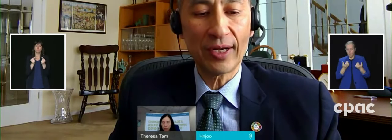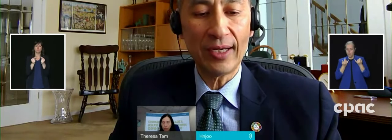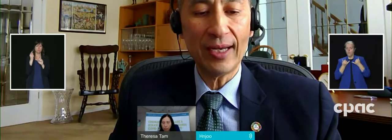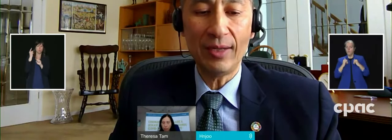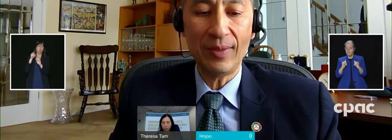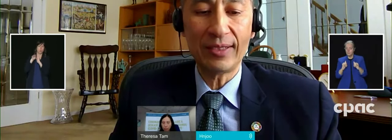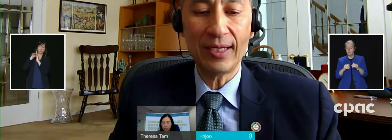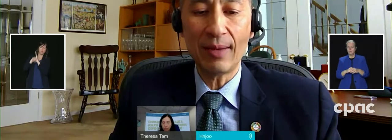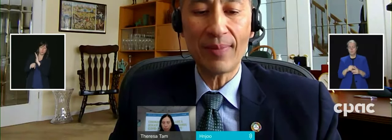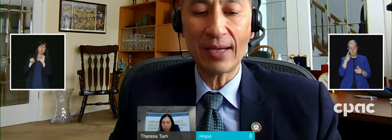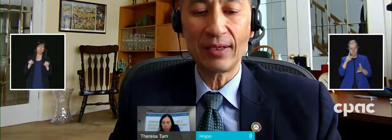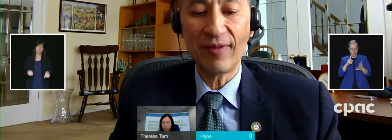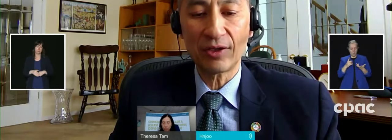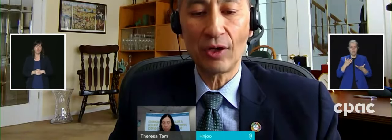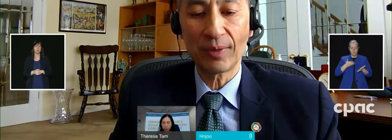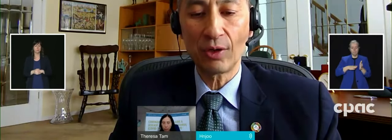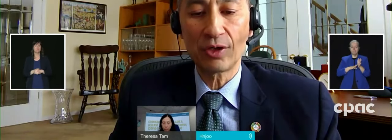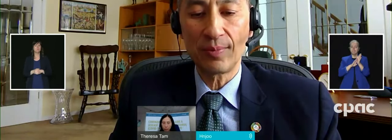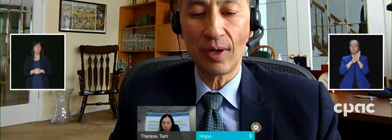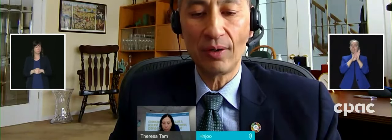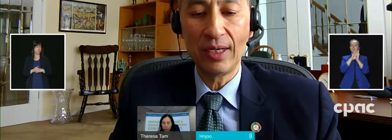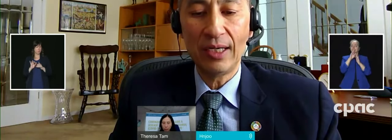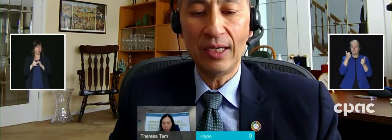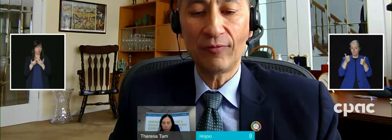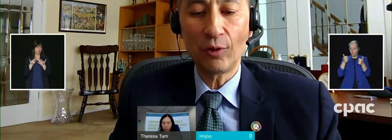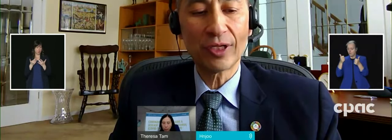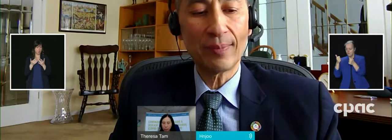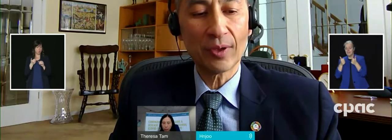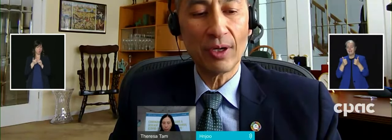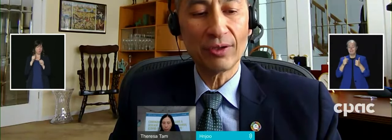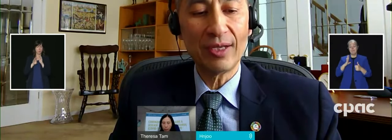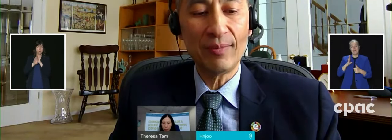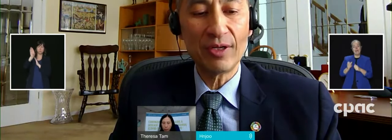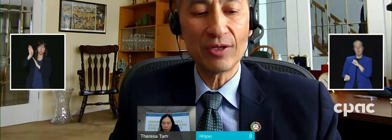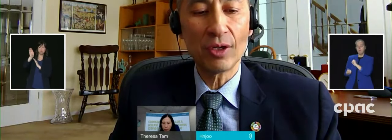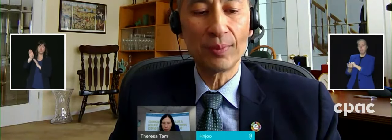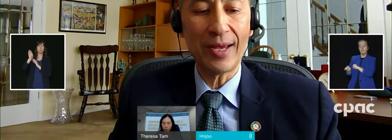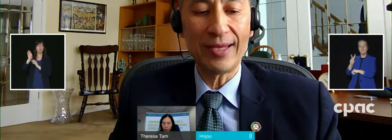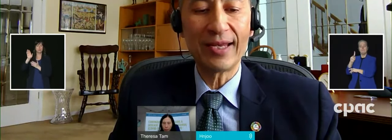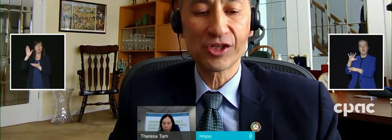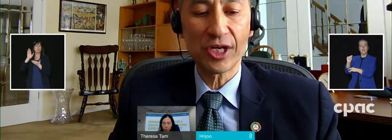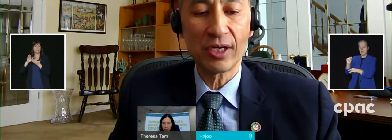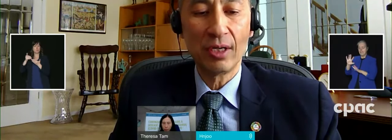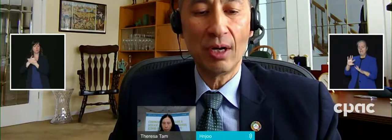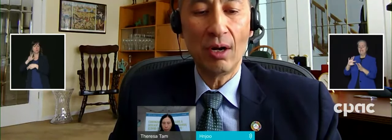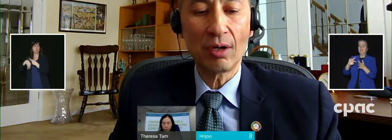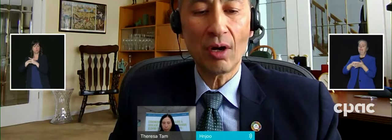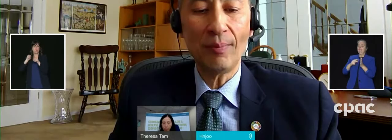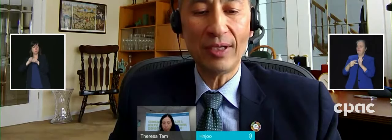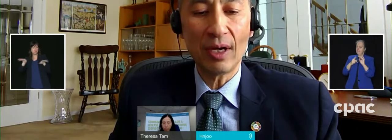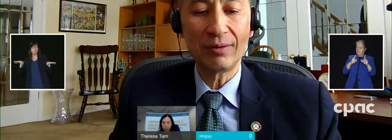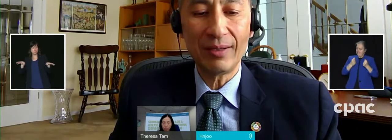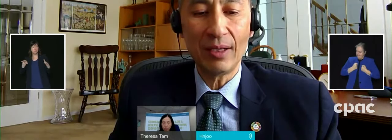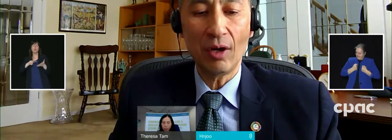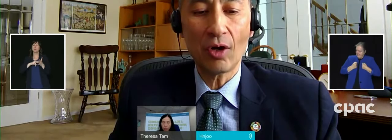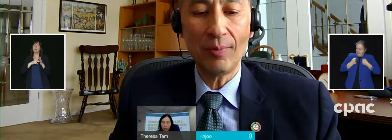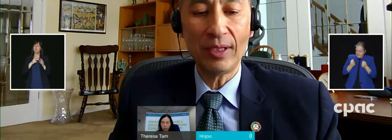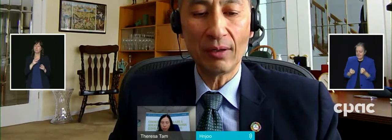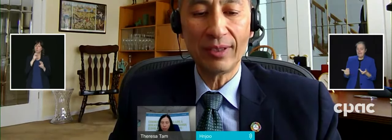nos progrès et limiter l'impact des variants préoccupants, il faudra prendre des mesures plus énergiques en